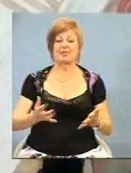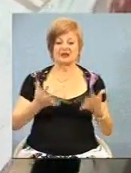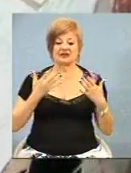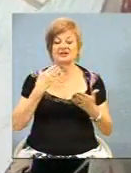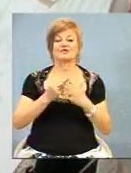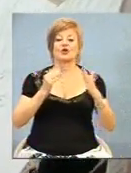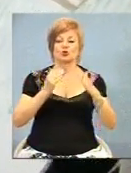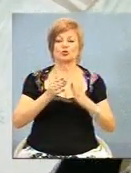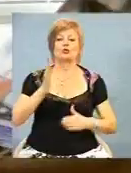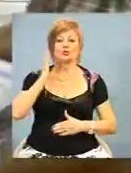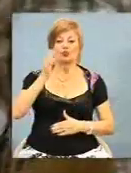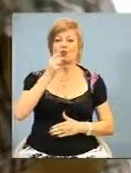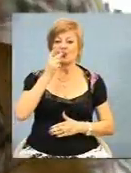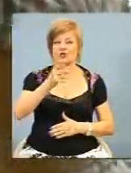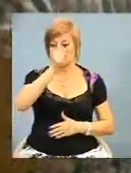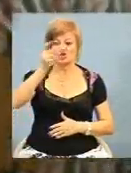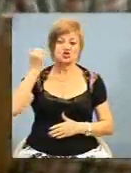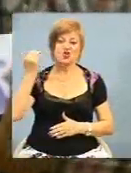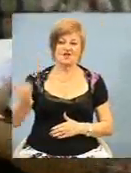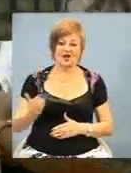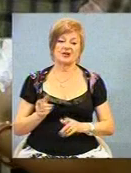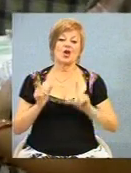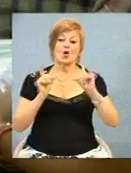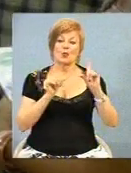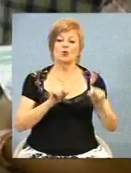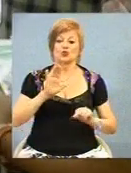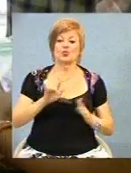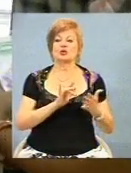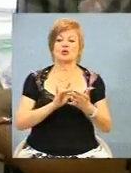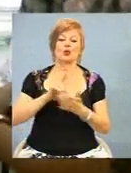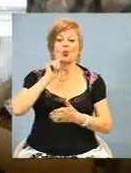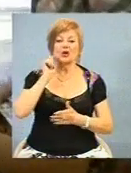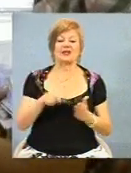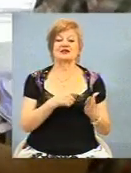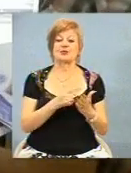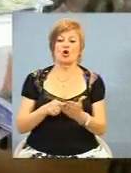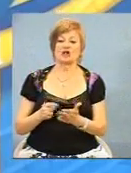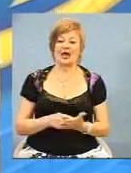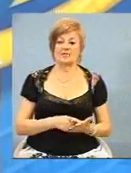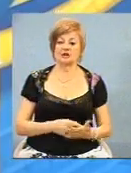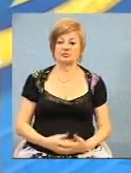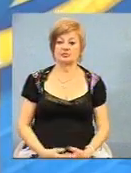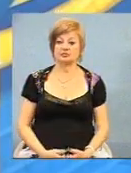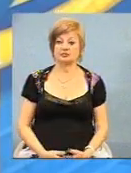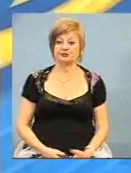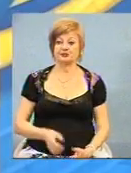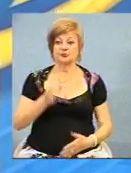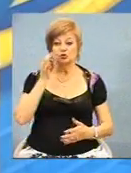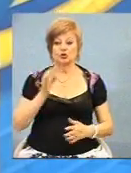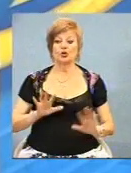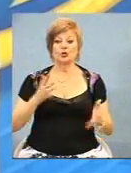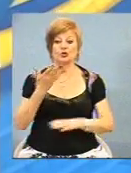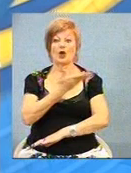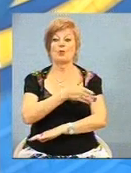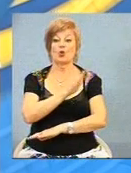невдовзі побачать у Словаччині. Туди експозиція відправиться після мандрівки українськими містами. Солодка подія. У